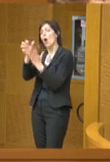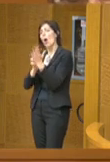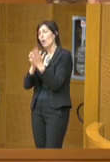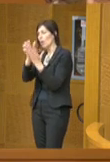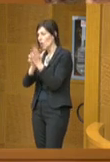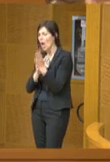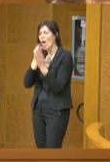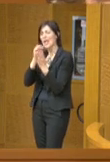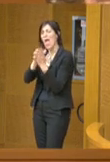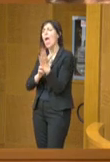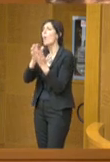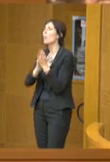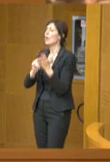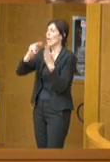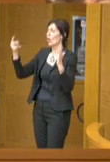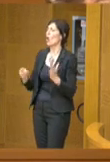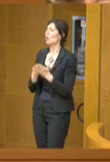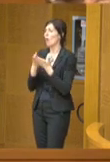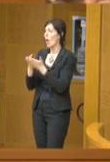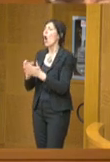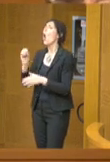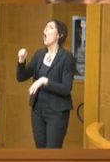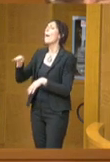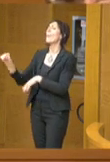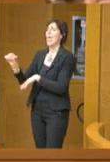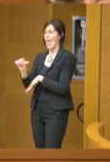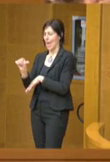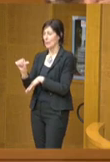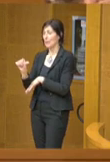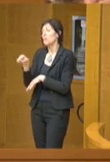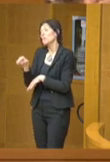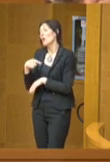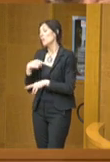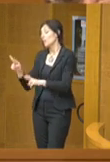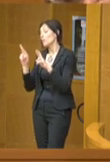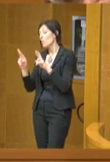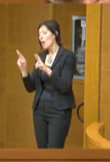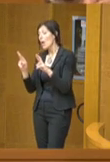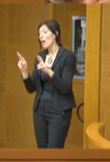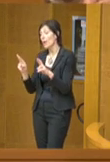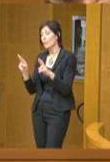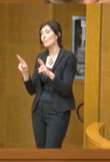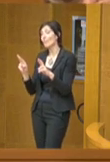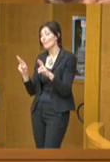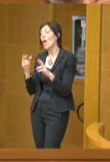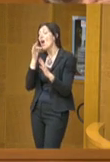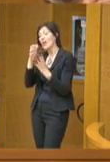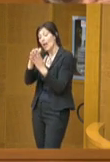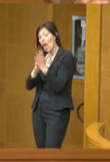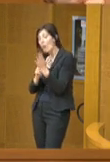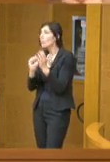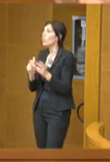Report sulle tecnologie assistive dell'OMS. E in questo senso speriamo di riportarlo durante il